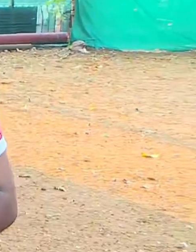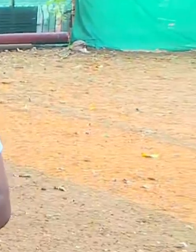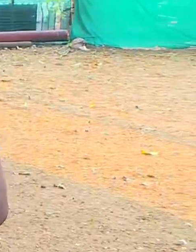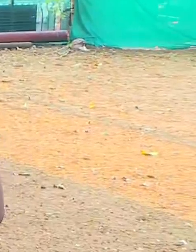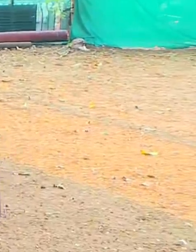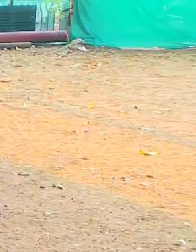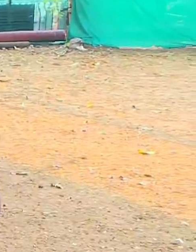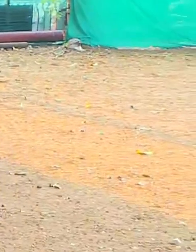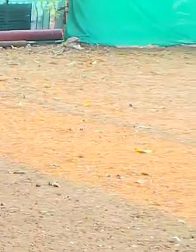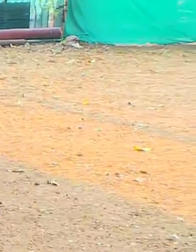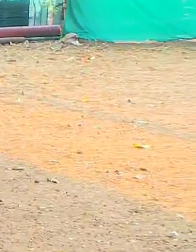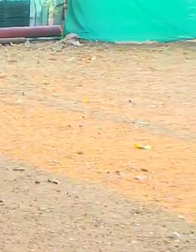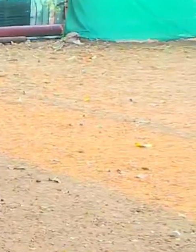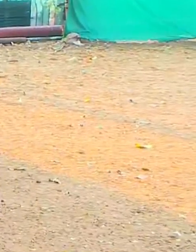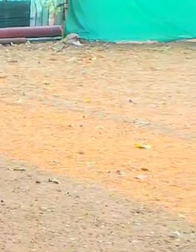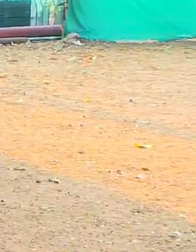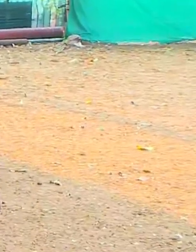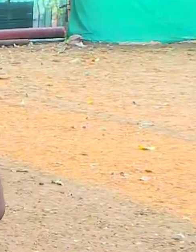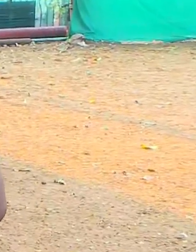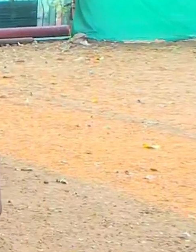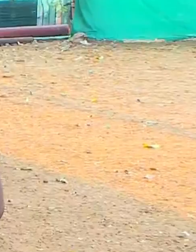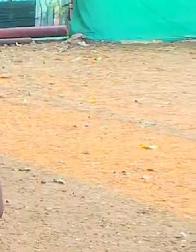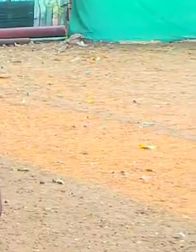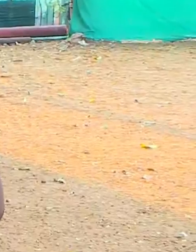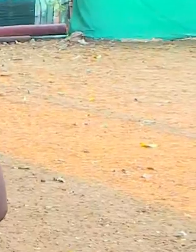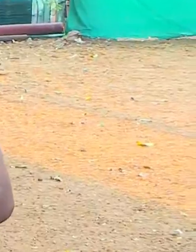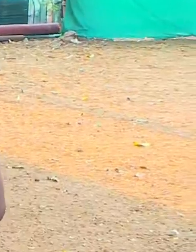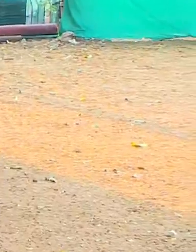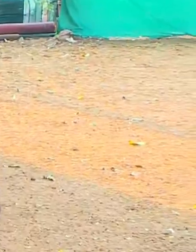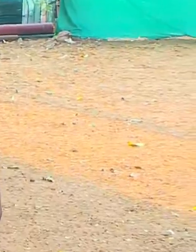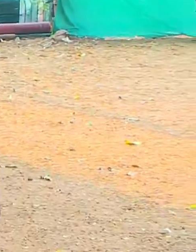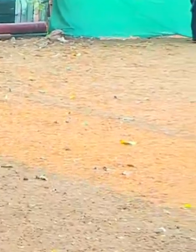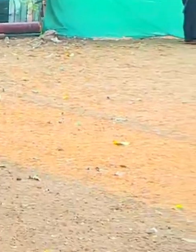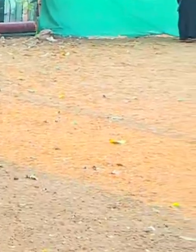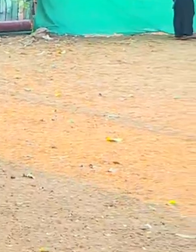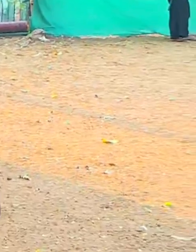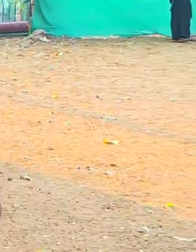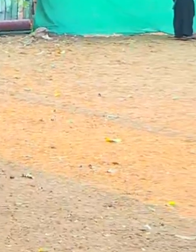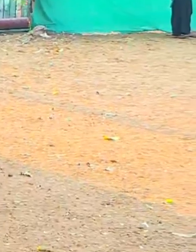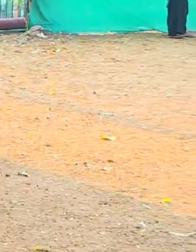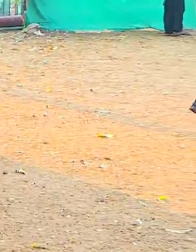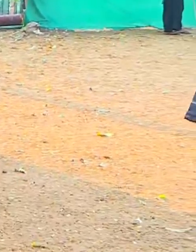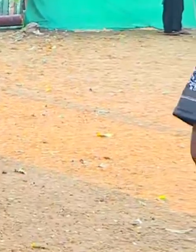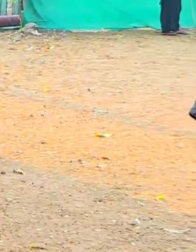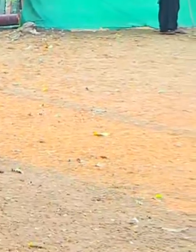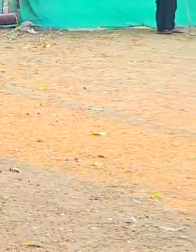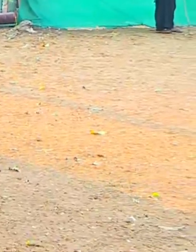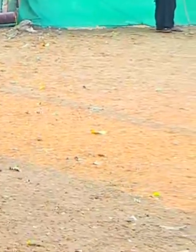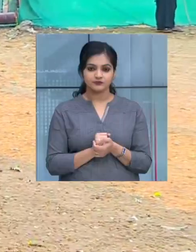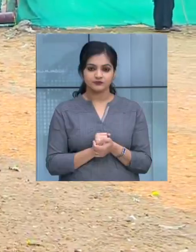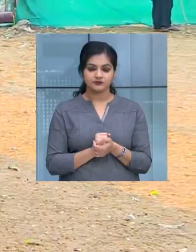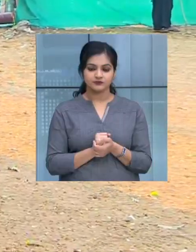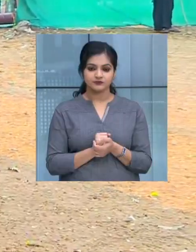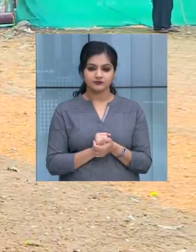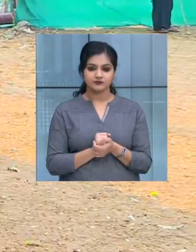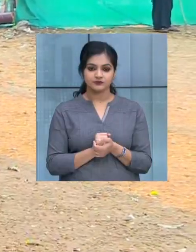തിരുവമ്പാടിയിലെയും പാറമേക്കാവിലെയുമായി 95 ആനകളാണ് ഈ ഫിറ്റ്നസ് പരിശോധനയിൽ പങ്കെടുക്കുന്നത്. കഴിഞ്ഞ ദിവസങ്ങളിലെല്ലാം ഈ ഫിറ്റ്നസ് പരിശോധനയുമായി ബന്ധപ്പെട്ട് പുറത്തിറങ്ങിയ